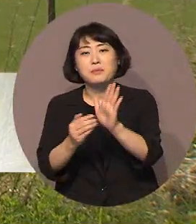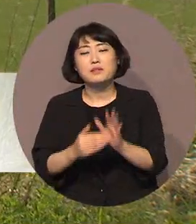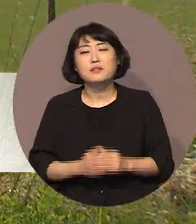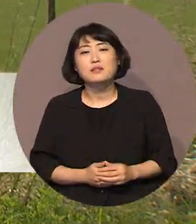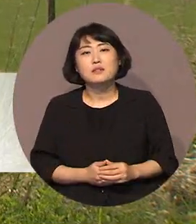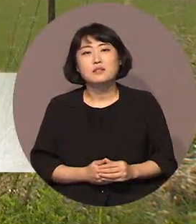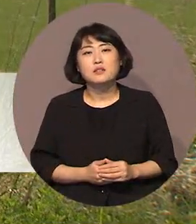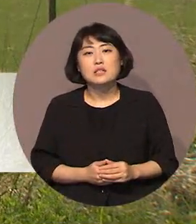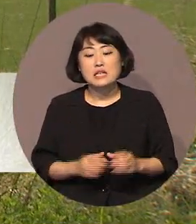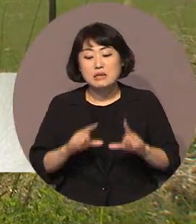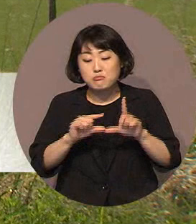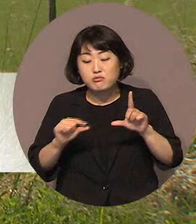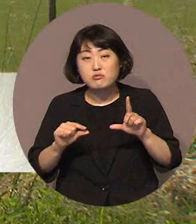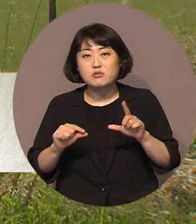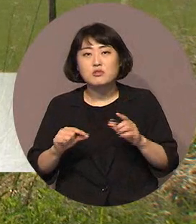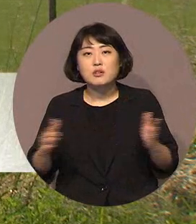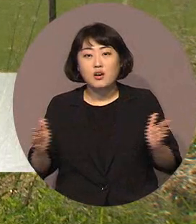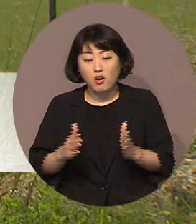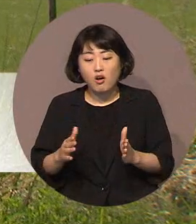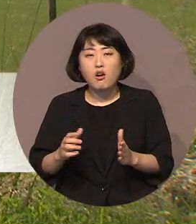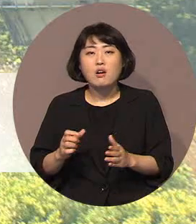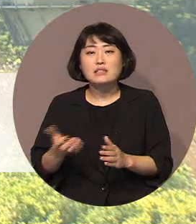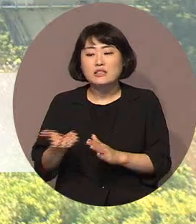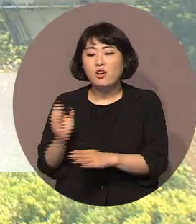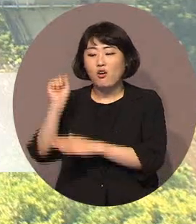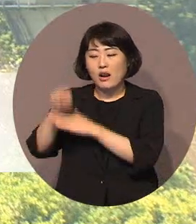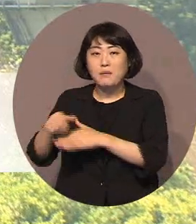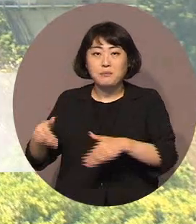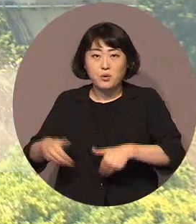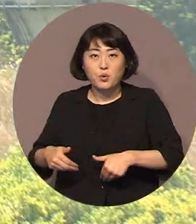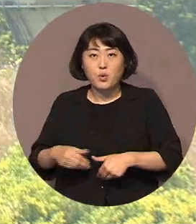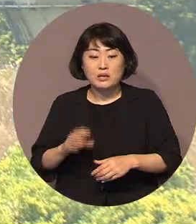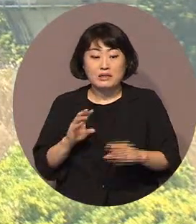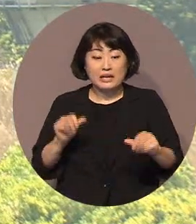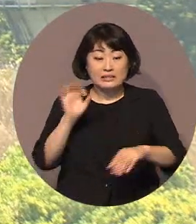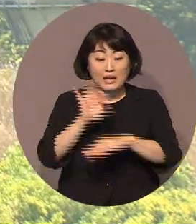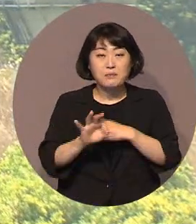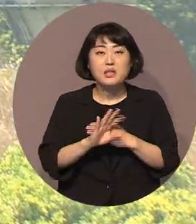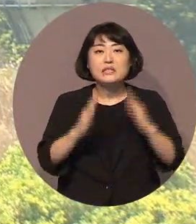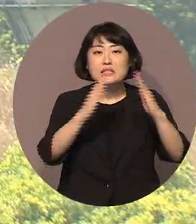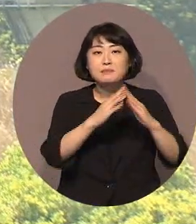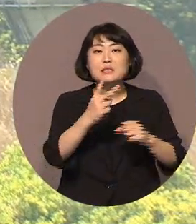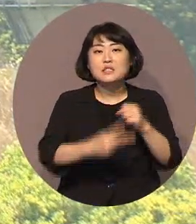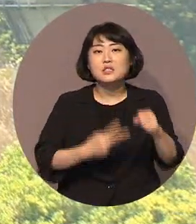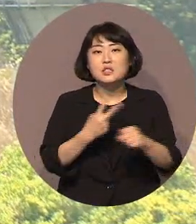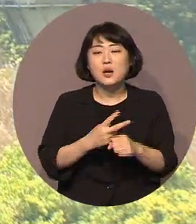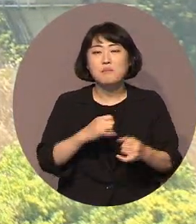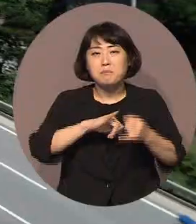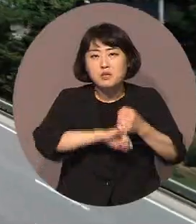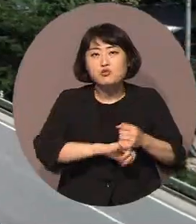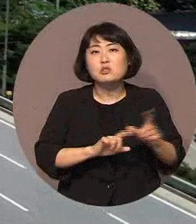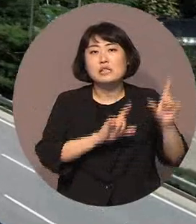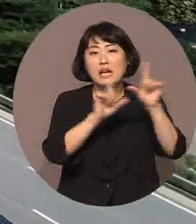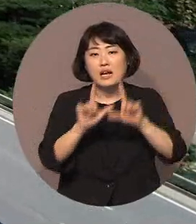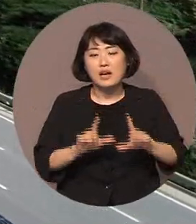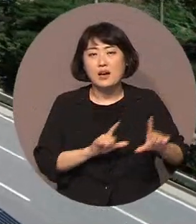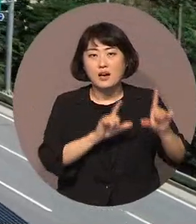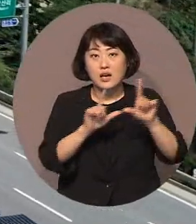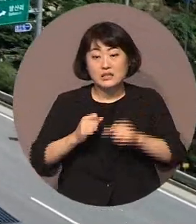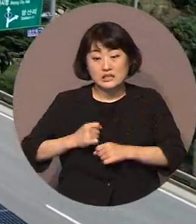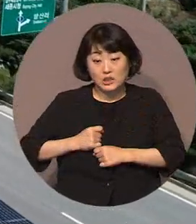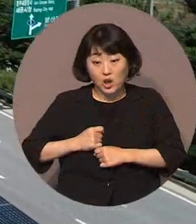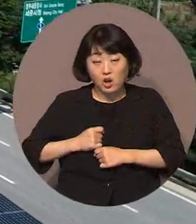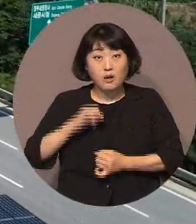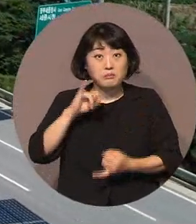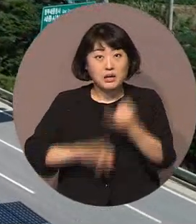초과하는 토지를 거래할 때는 사전 허가를 받아야 하고 취득한 토지는 주거용 2년 등 의무 이용 기간을